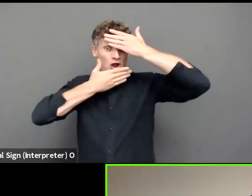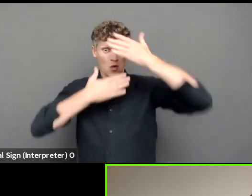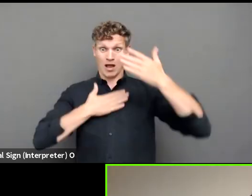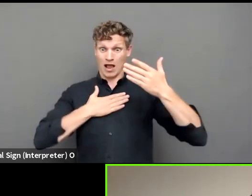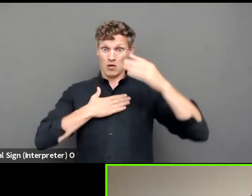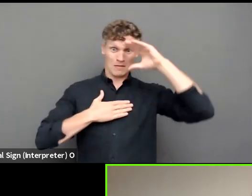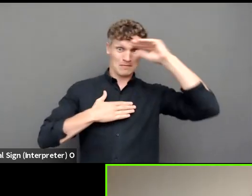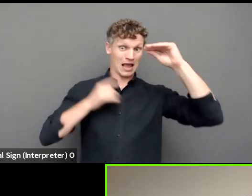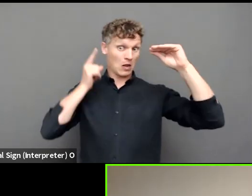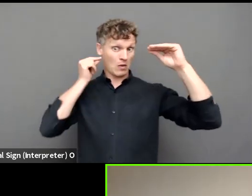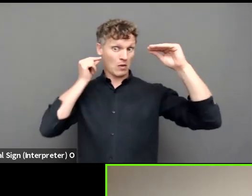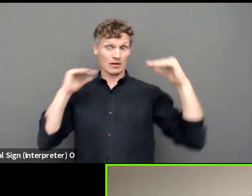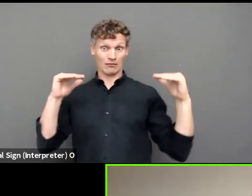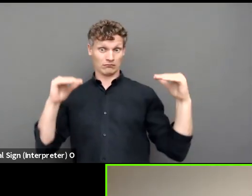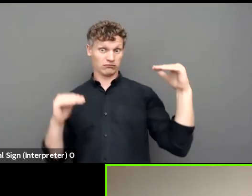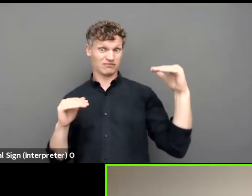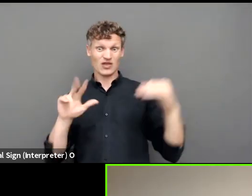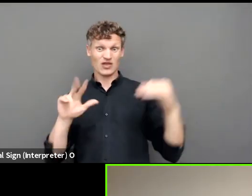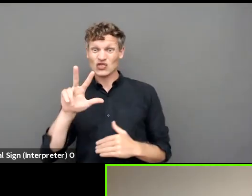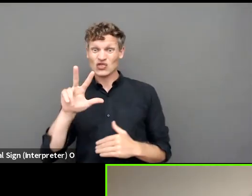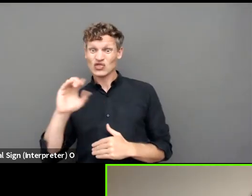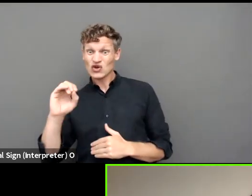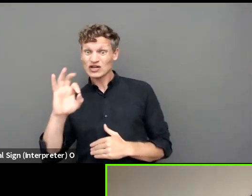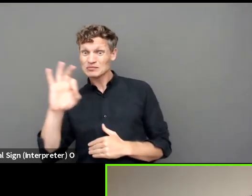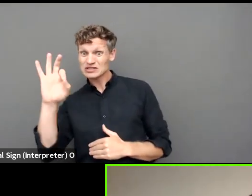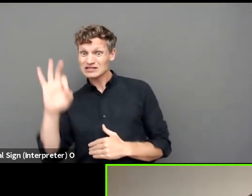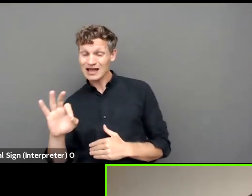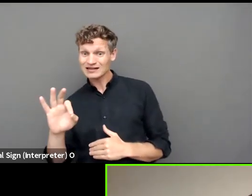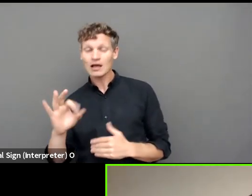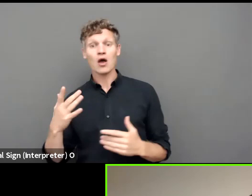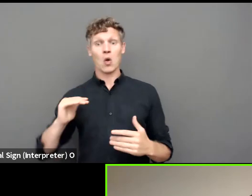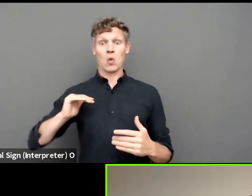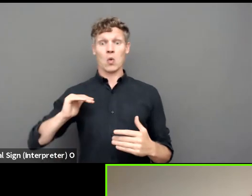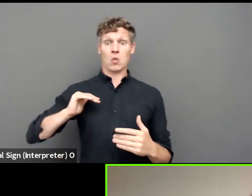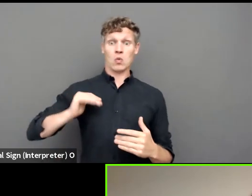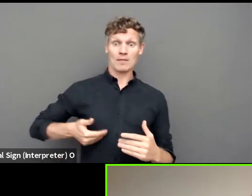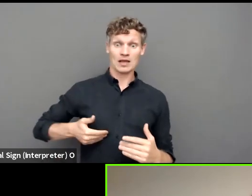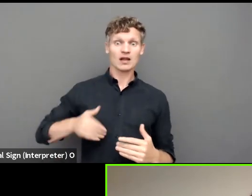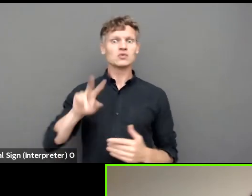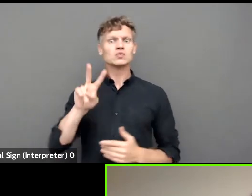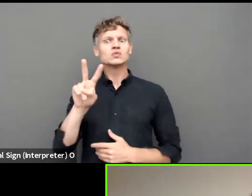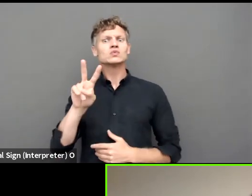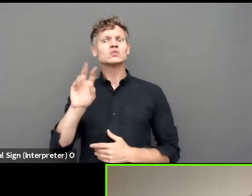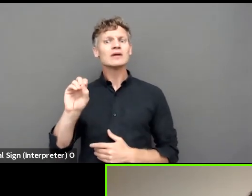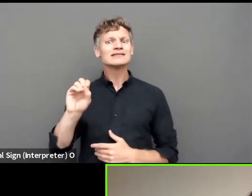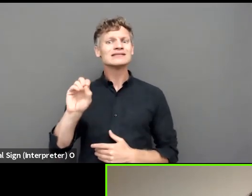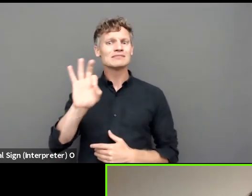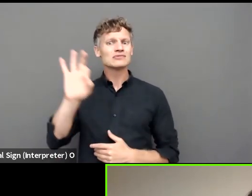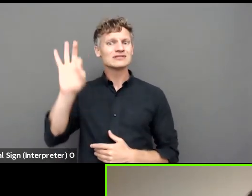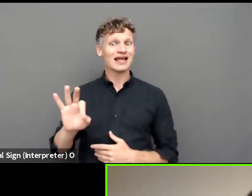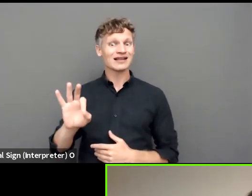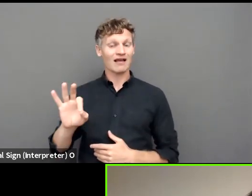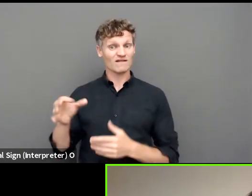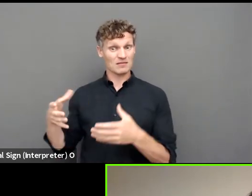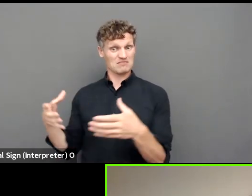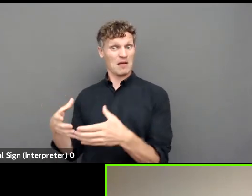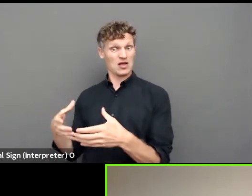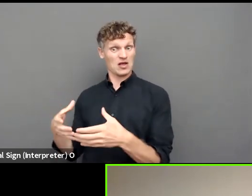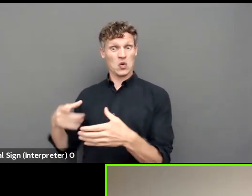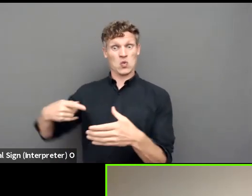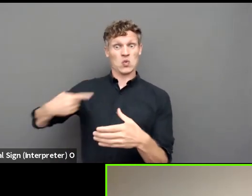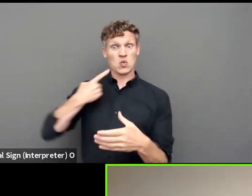active. Ce taux est faible et il est encore amené à baisser. Aujourd'hui, l'égalité des droits est inscrite